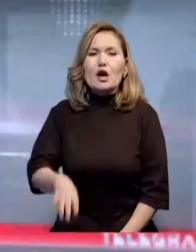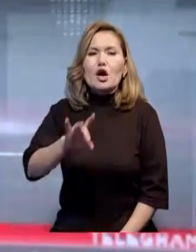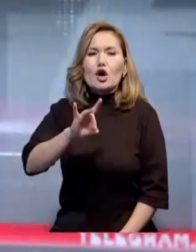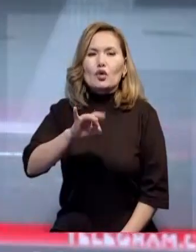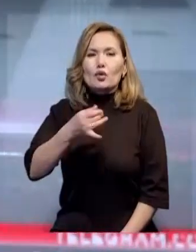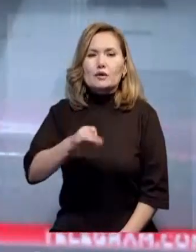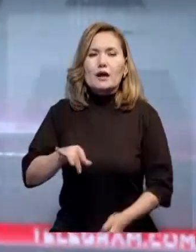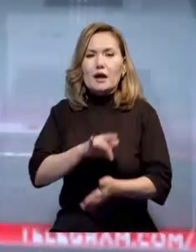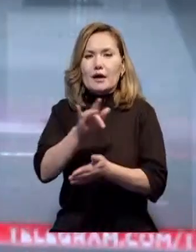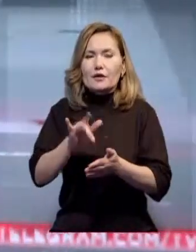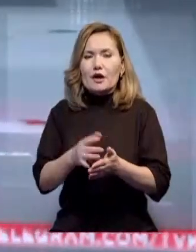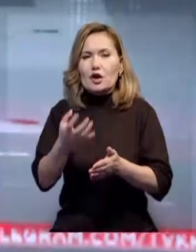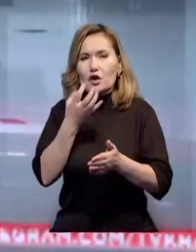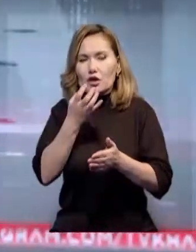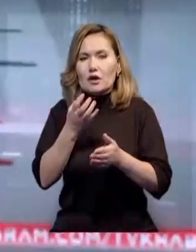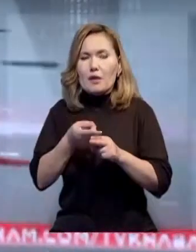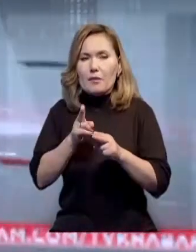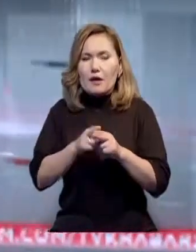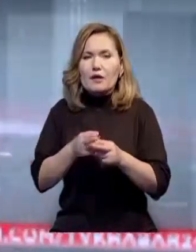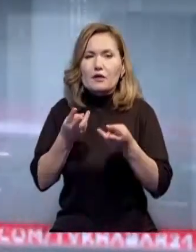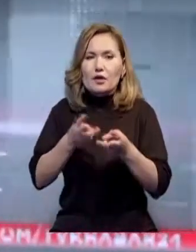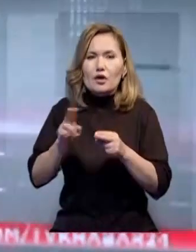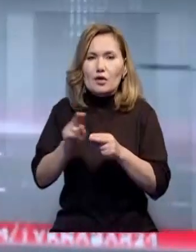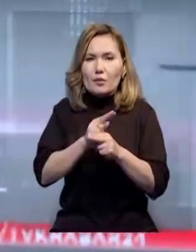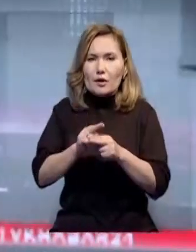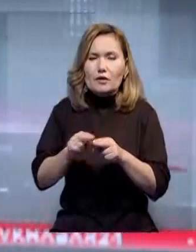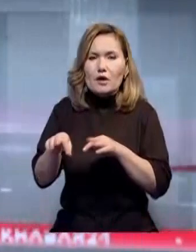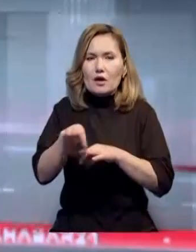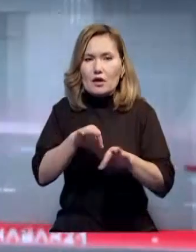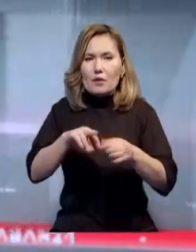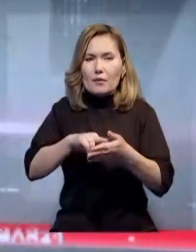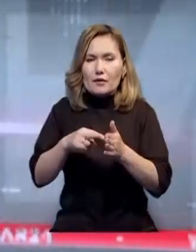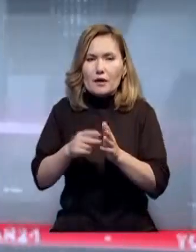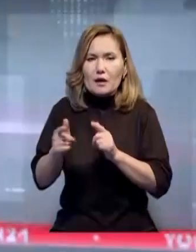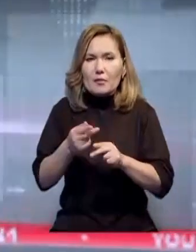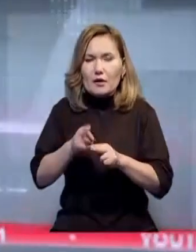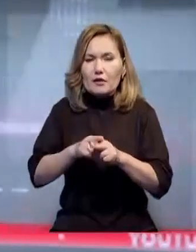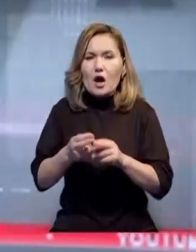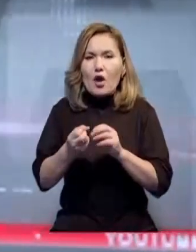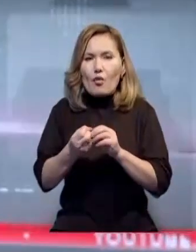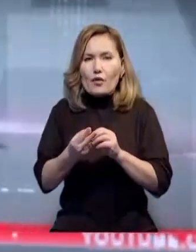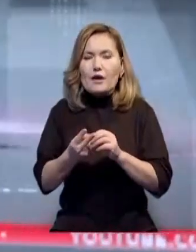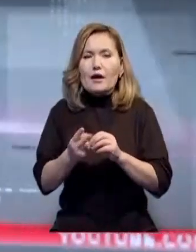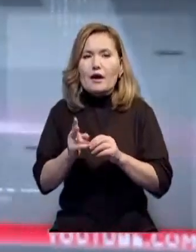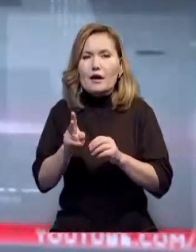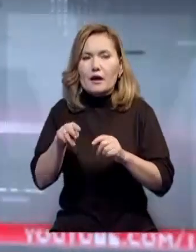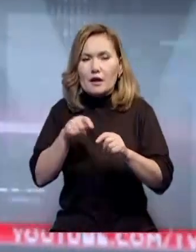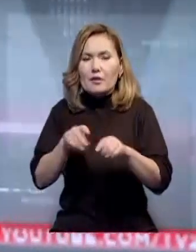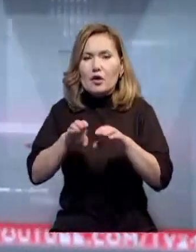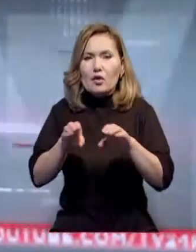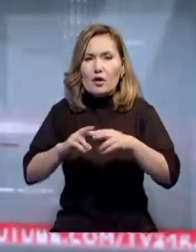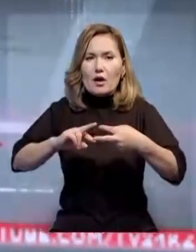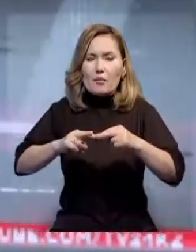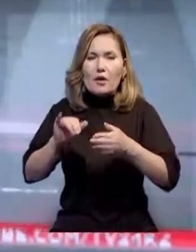Рудни қаласында жылу желілерін жаңғыртудың ауқымды жоспары дайындалды. Оған сәйкес 12 шақырым құбыр ауыстырылады. Жөндеу